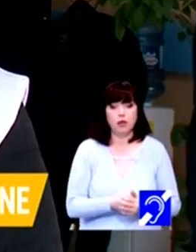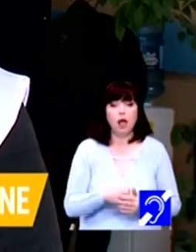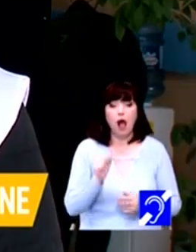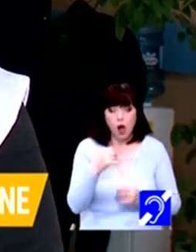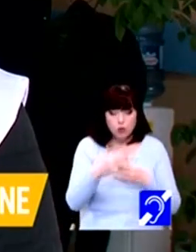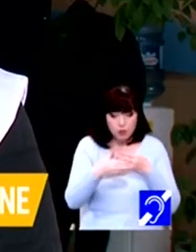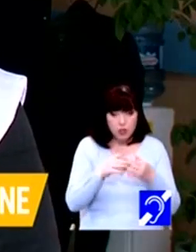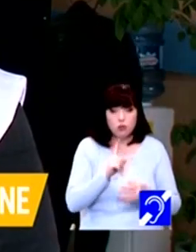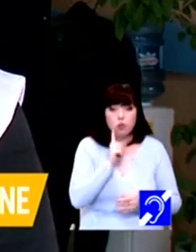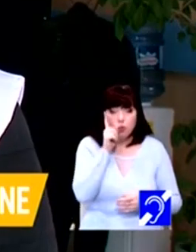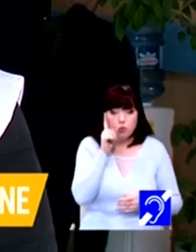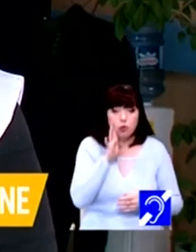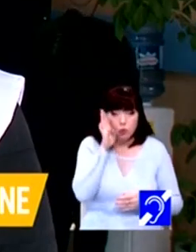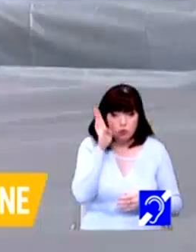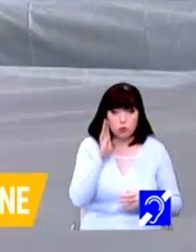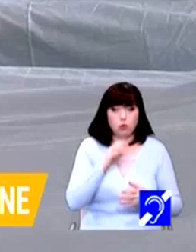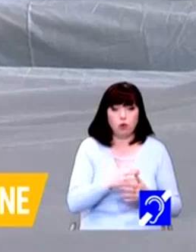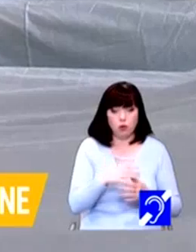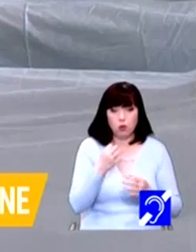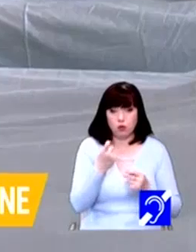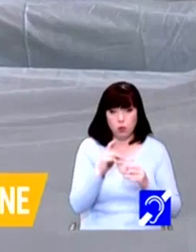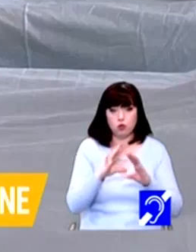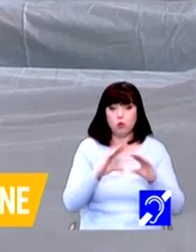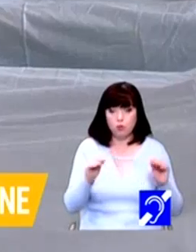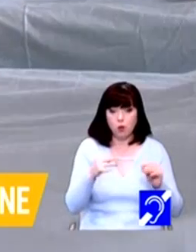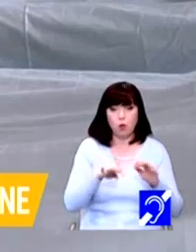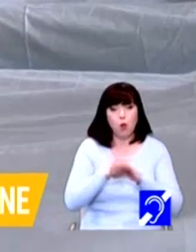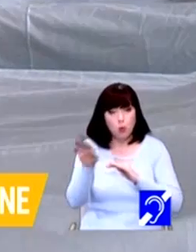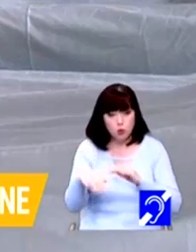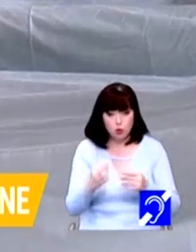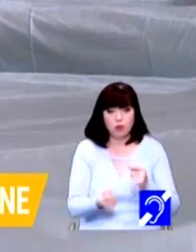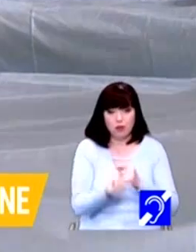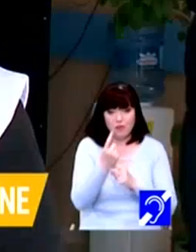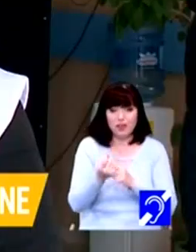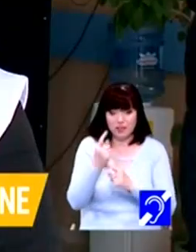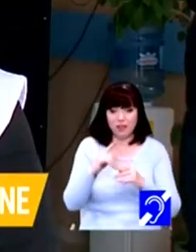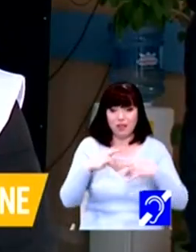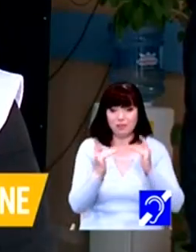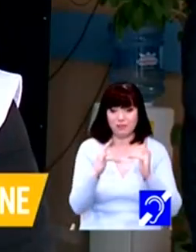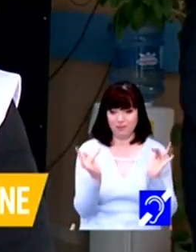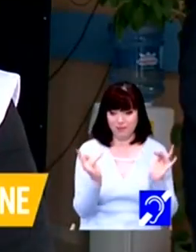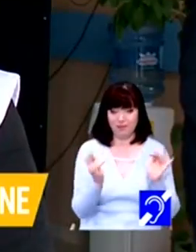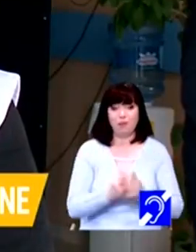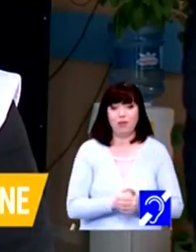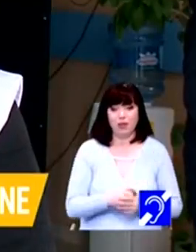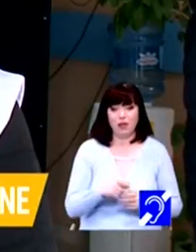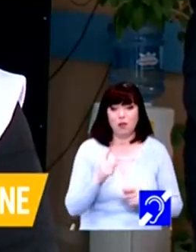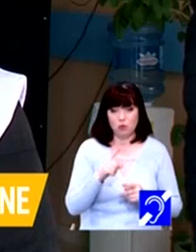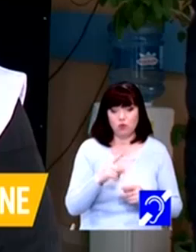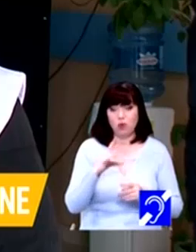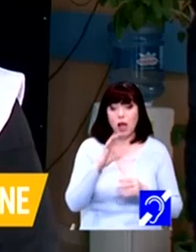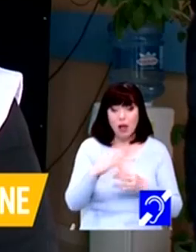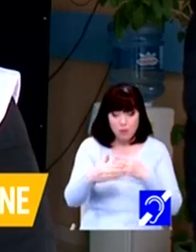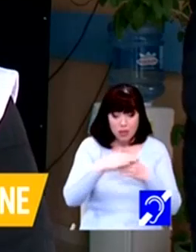Înspre dimineață deja s-a mai liniștit situația, deja au apărut și paturi pliante. Spre seară este tot timpul cel mai mare număr de